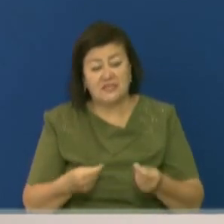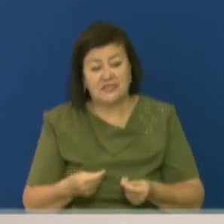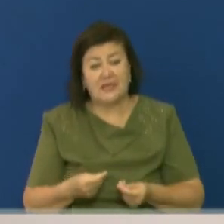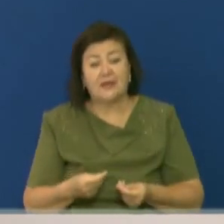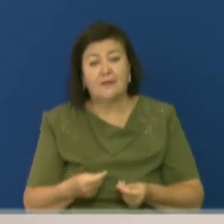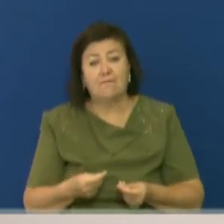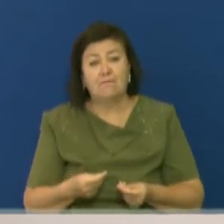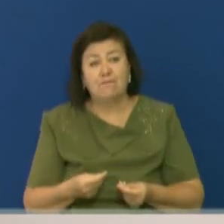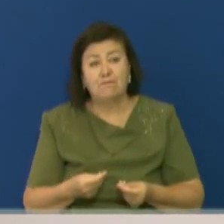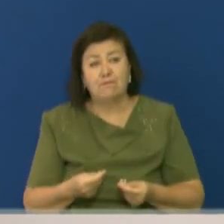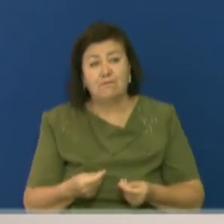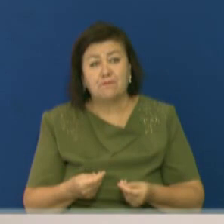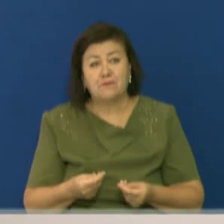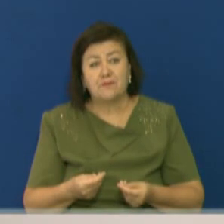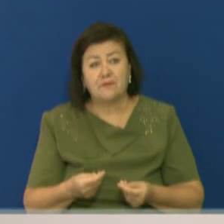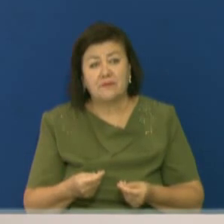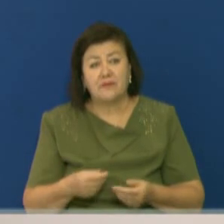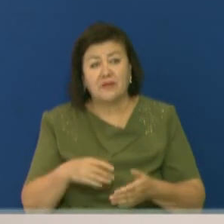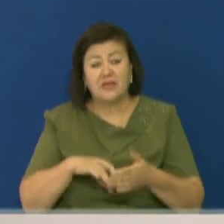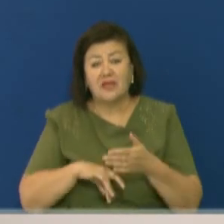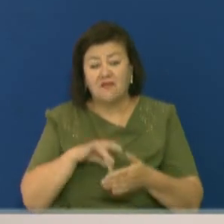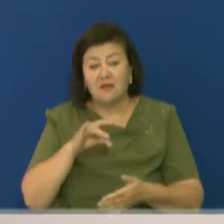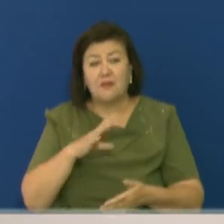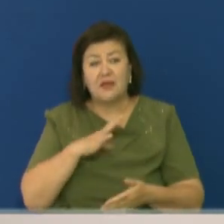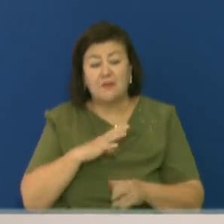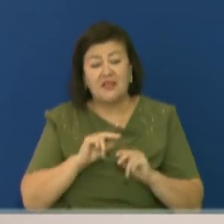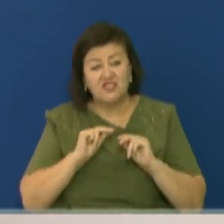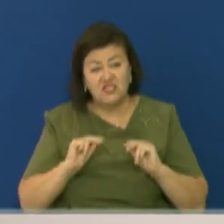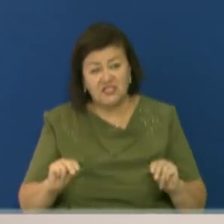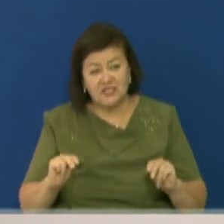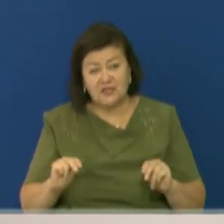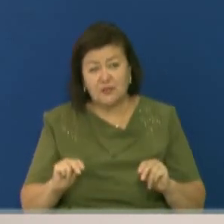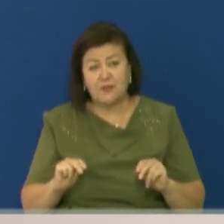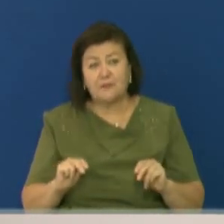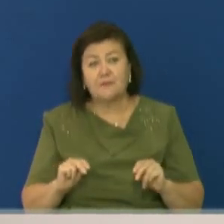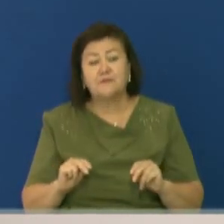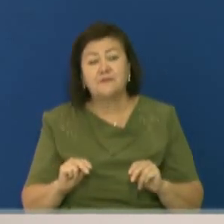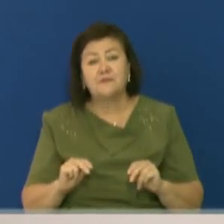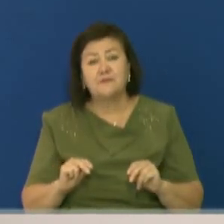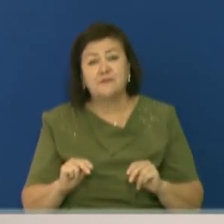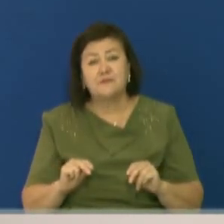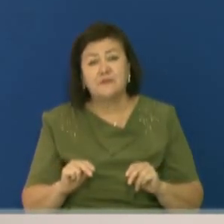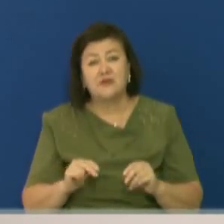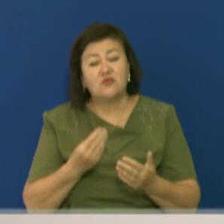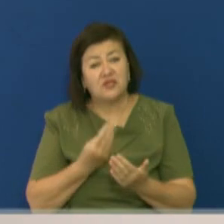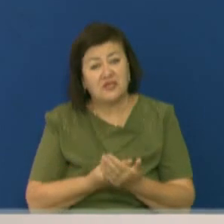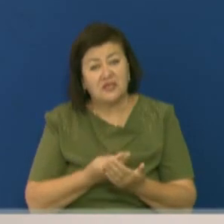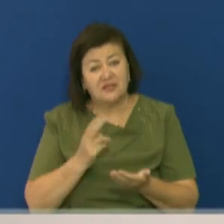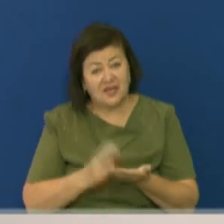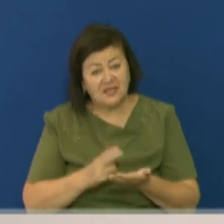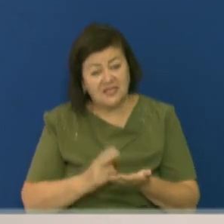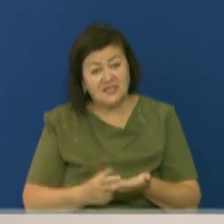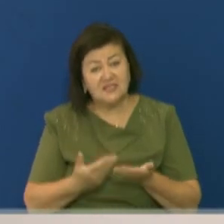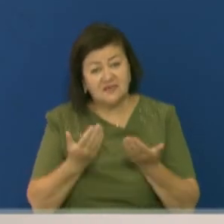қатыстым. Және сайлаудың мына әділ өткені, тартысты өткені нәтижесін қазір көріп отырмыз.